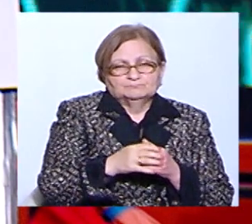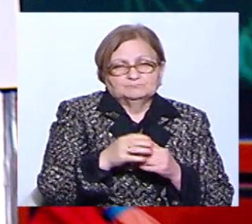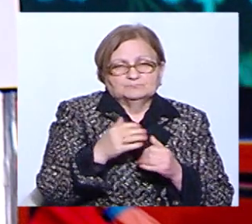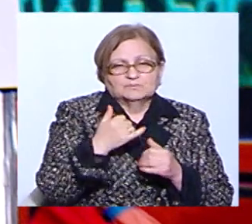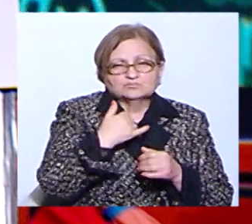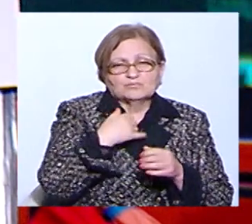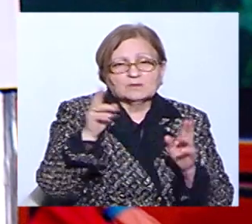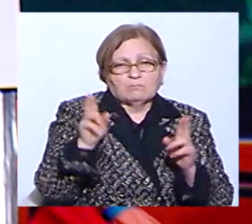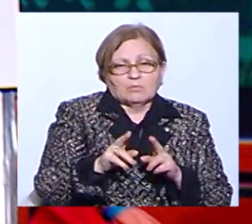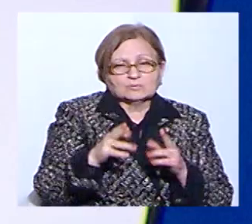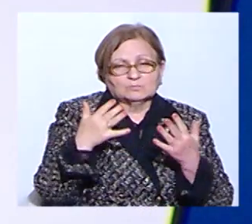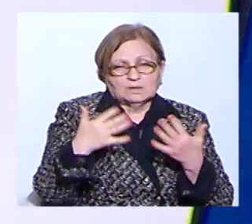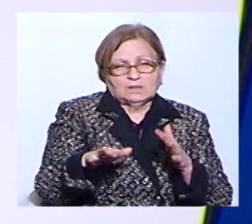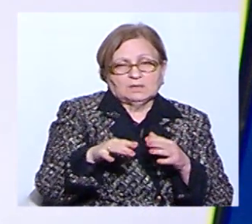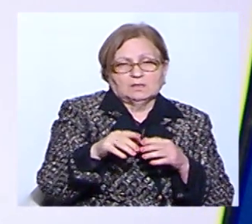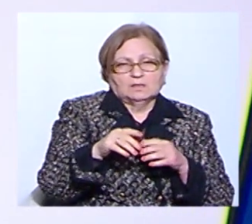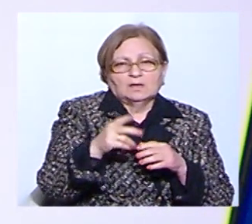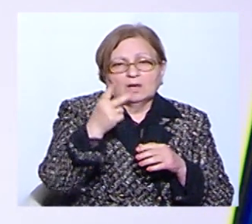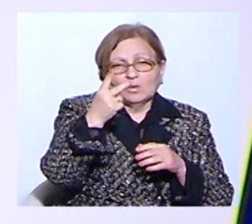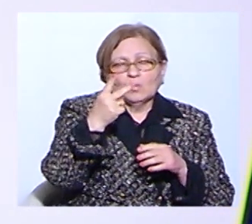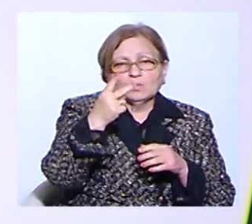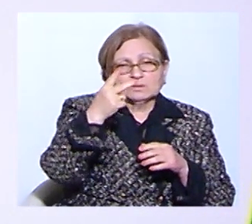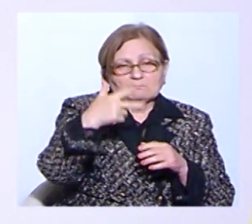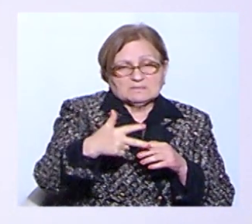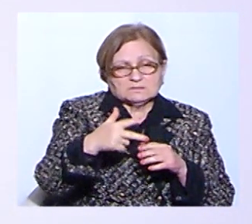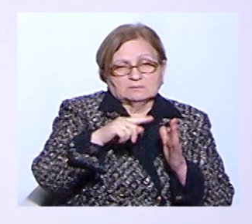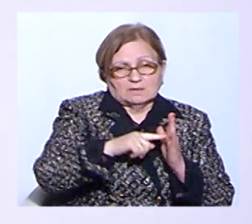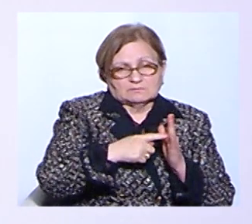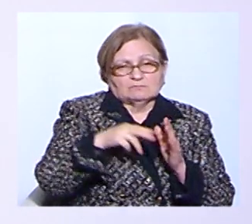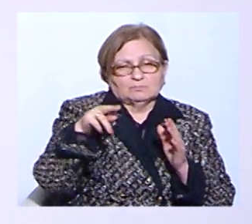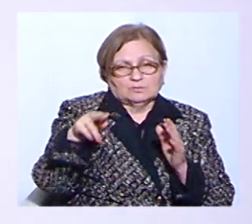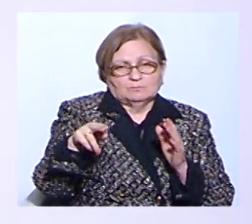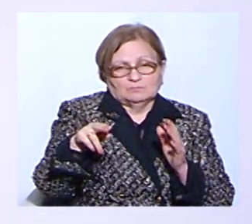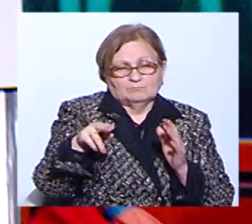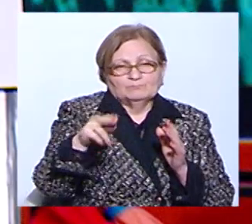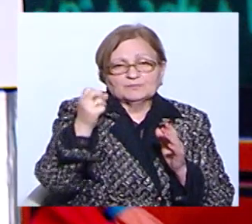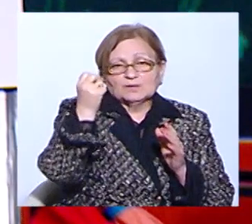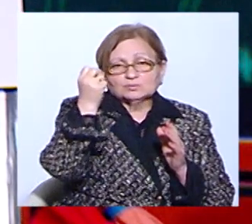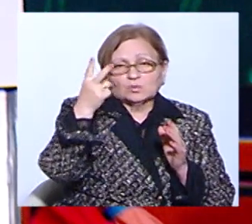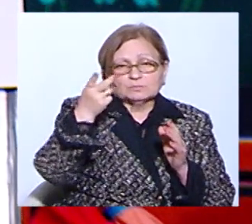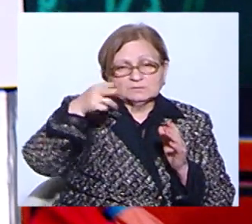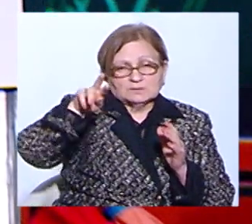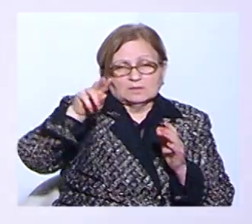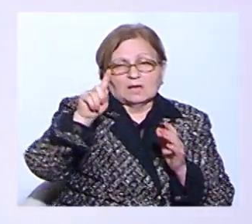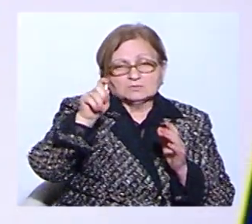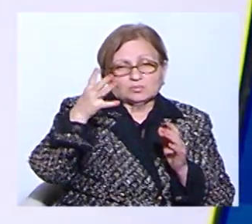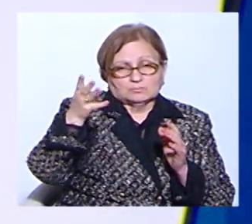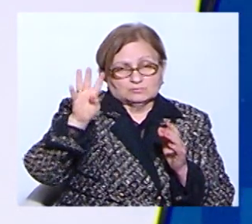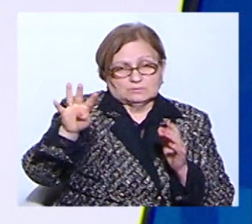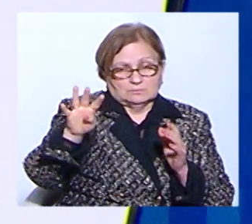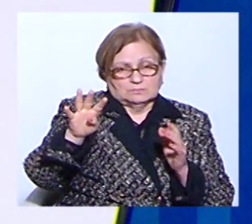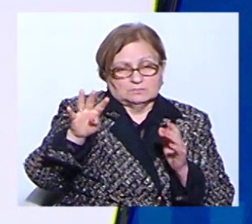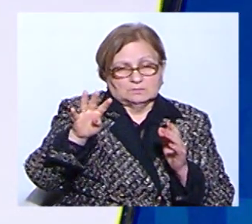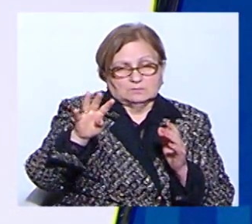მაშასადამე ჩვენი ფორმულა გამოვა 2x3 გამოდის 2/13 გამრავლებული p 12-ის კვადრატი, რაც არის 154.